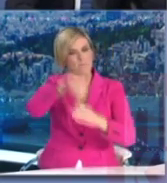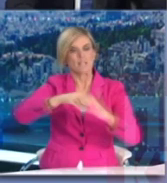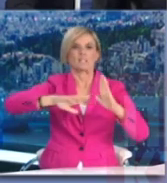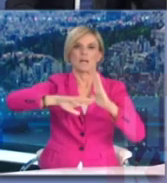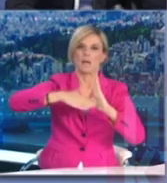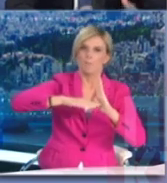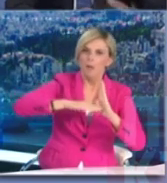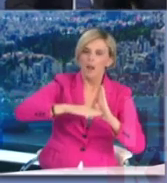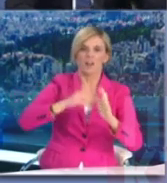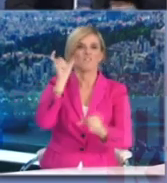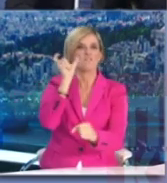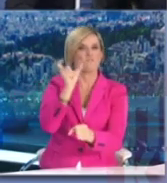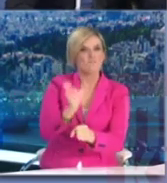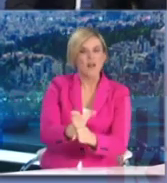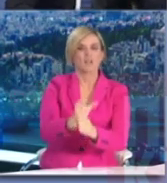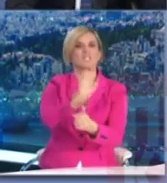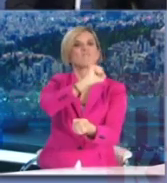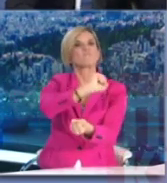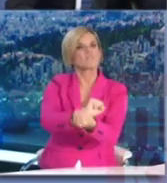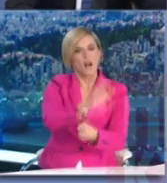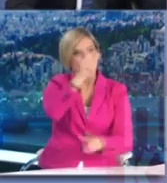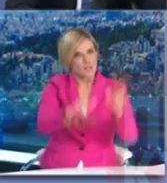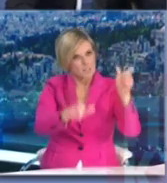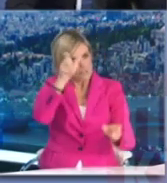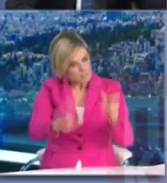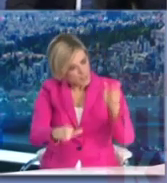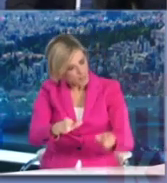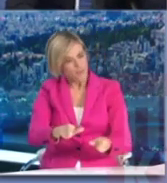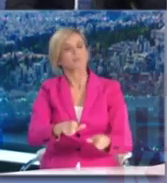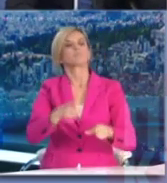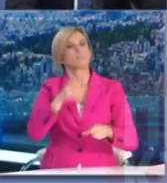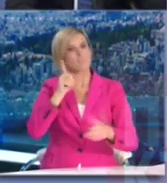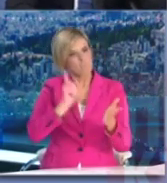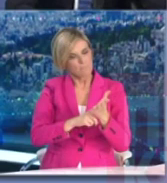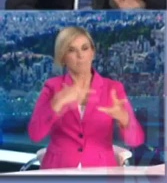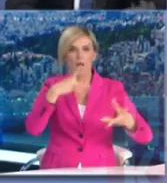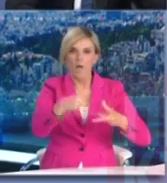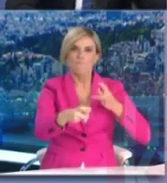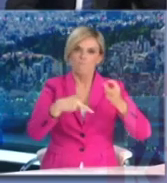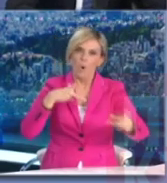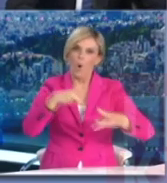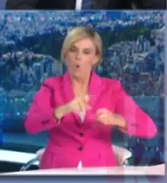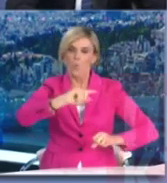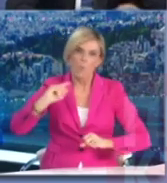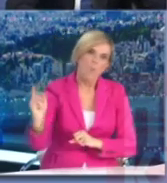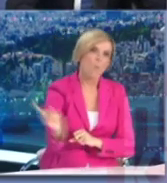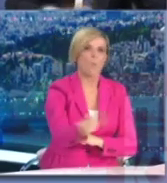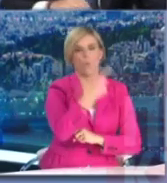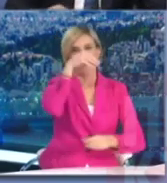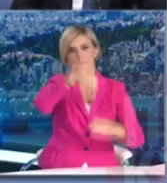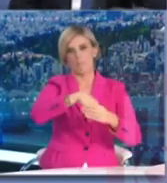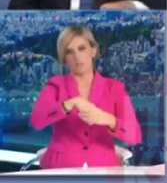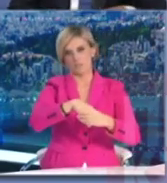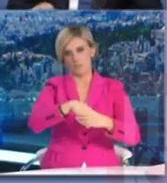υγείας που είναι κοντά σε κάθε σοφρονιστικό κατάστημα να μπορέσει να εμβολιάσει και το προσωπικό αλλά και